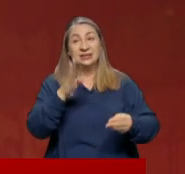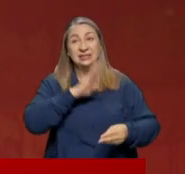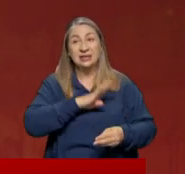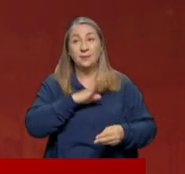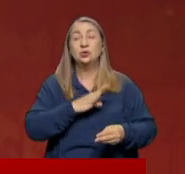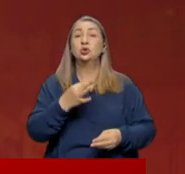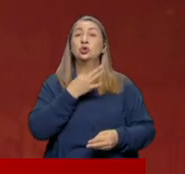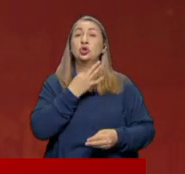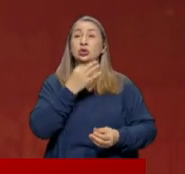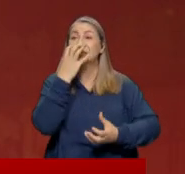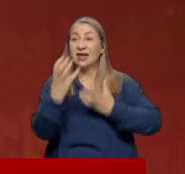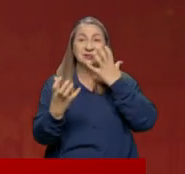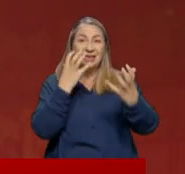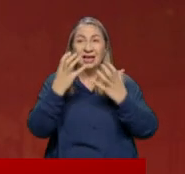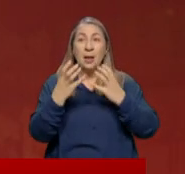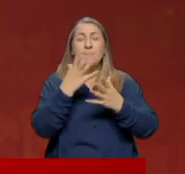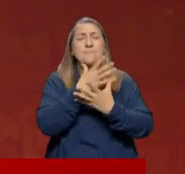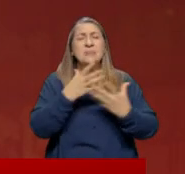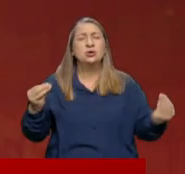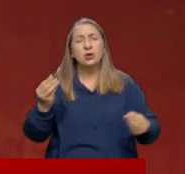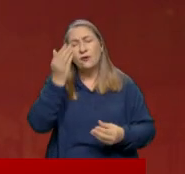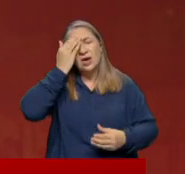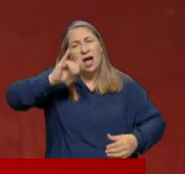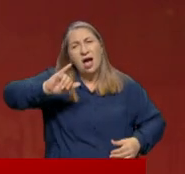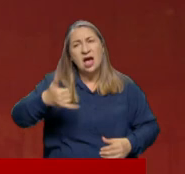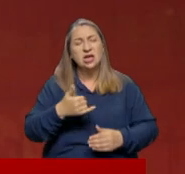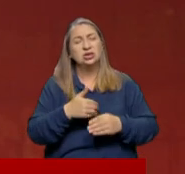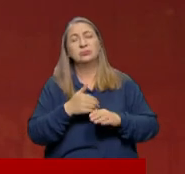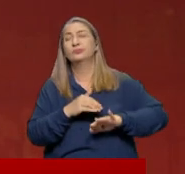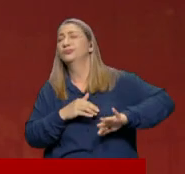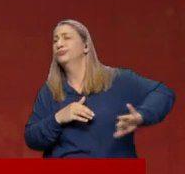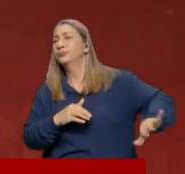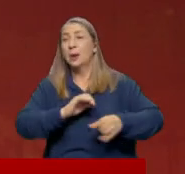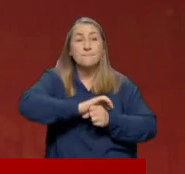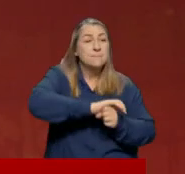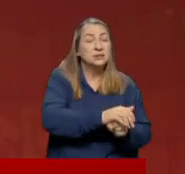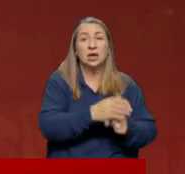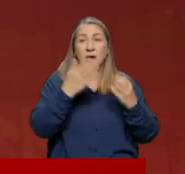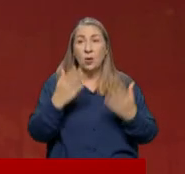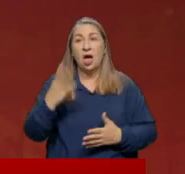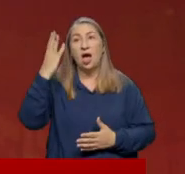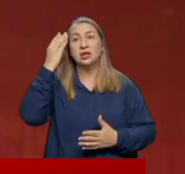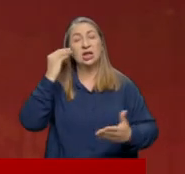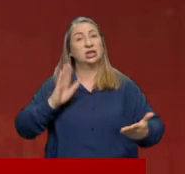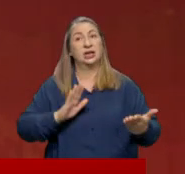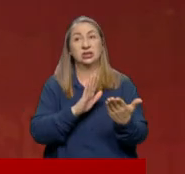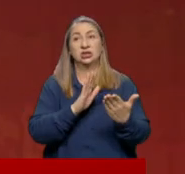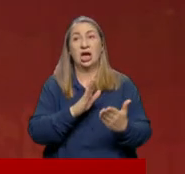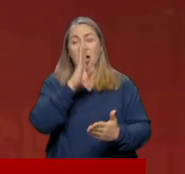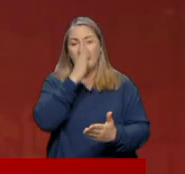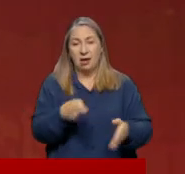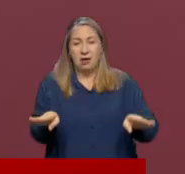sabır ve şükür tavsiyeleriyle de milyonlara yoksulluğu dışlanmayı baskıyı reva gören anlayışlara karşı